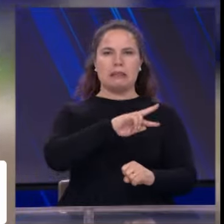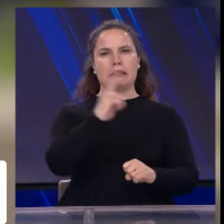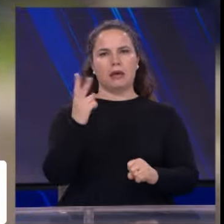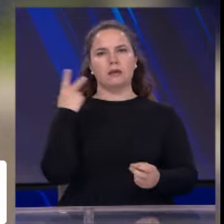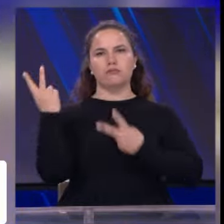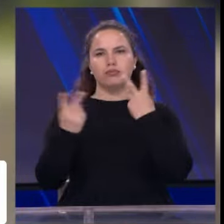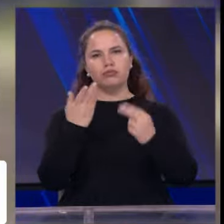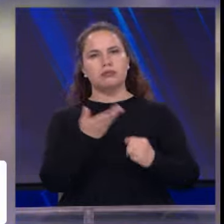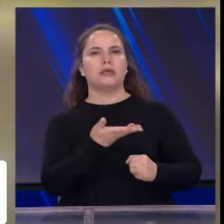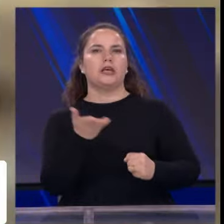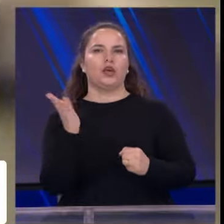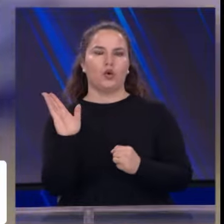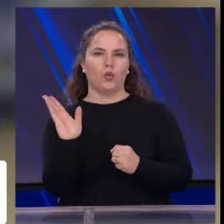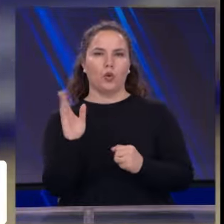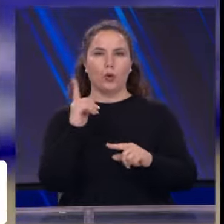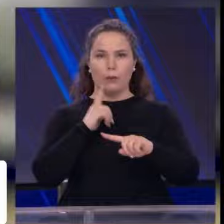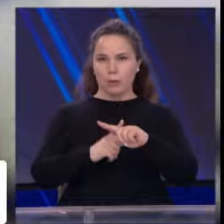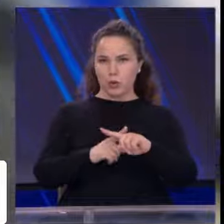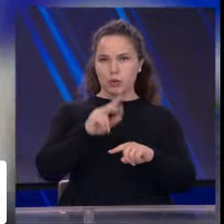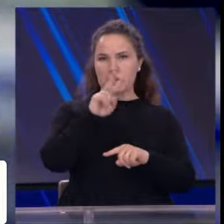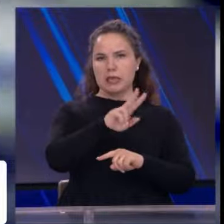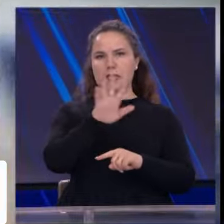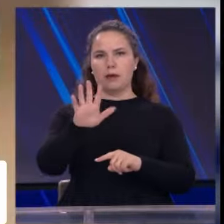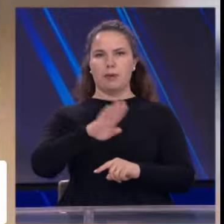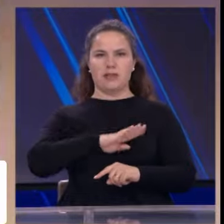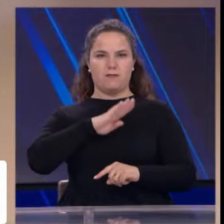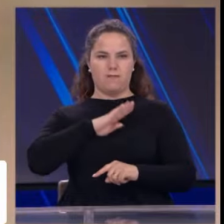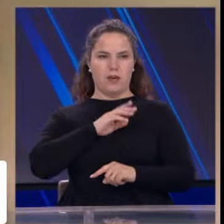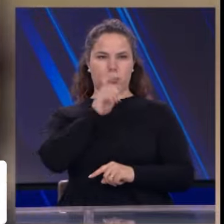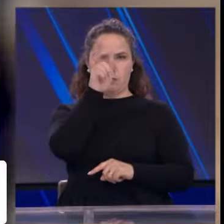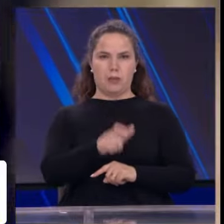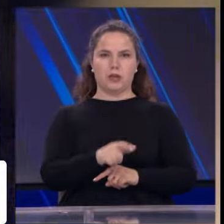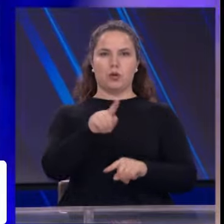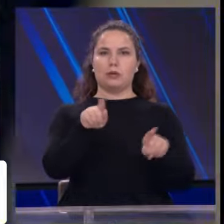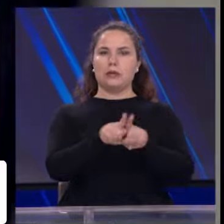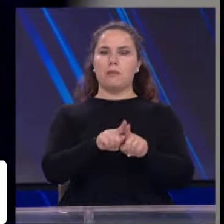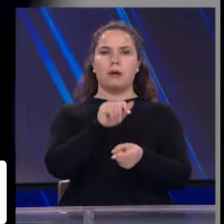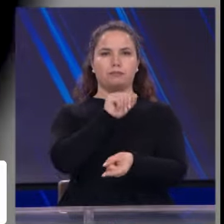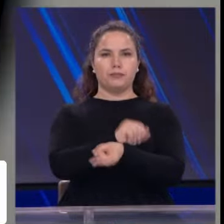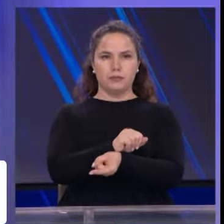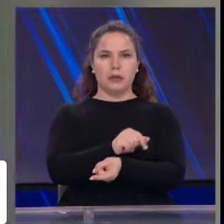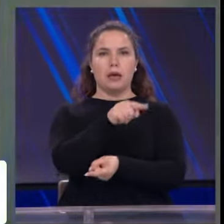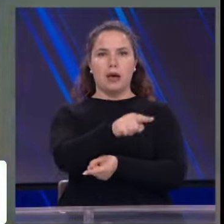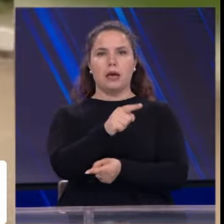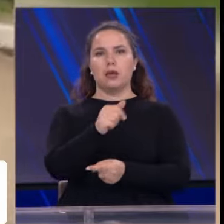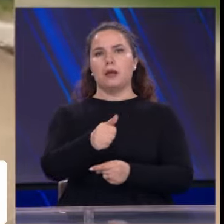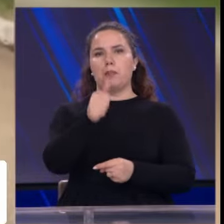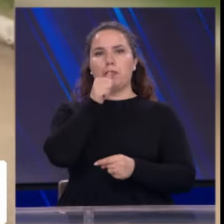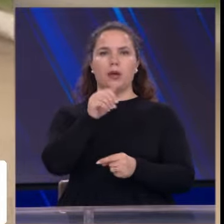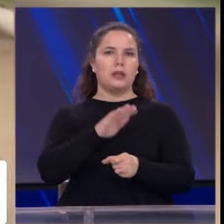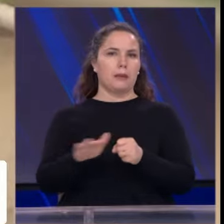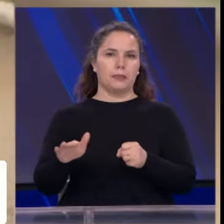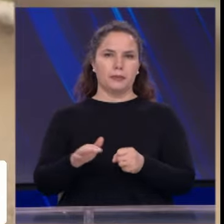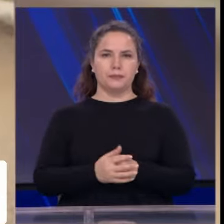Ndërkohë është arrestuar edhe 25 vjeçari që dy vëllezërit tentuan ta vrisnin pasi i drejtonte automjeti në gjendje të